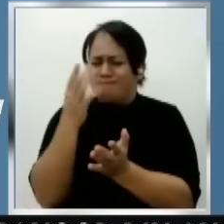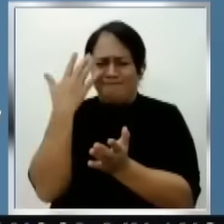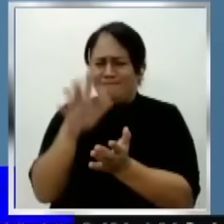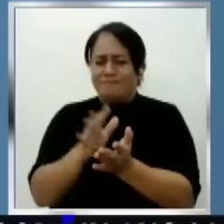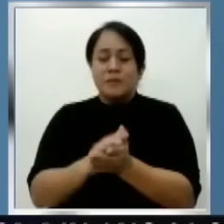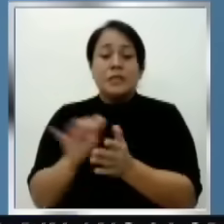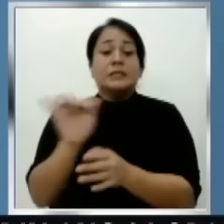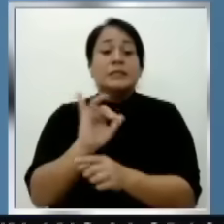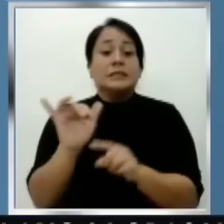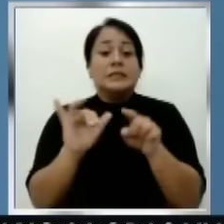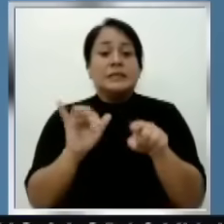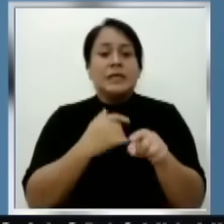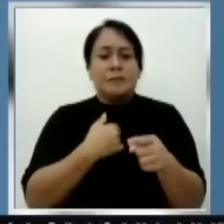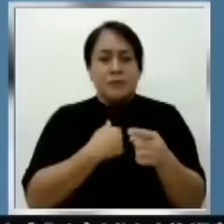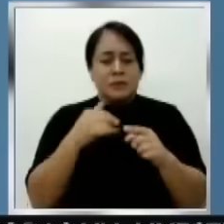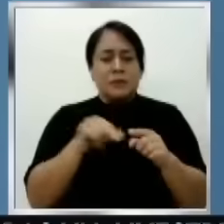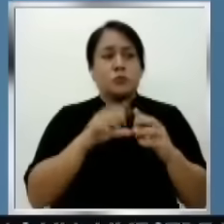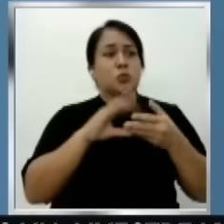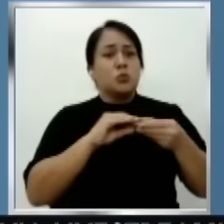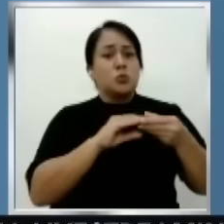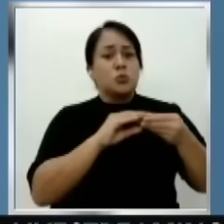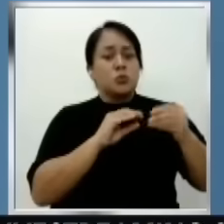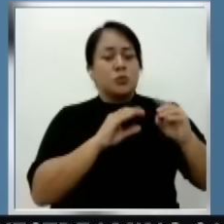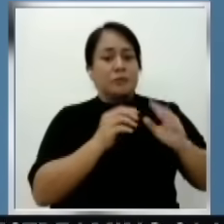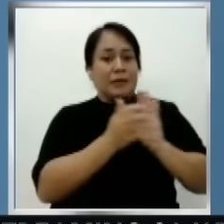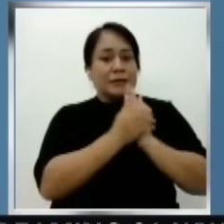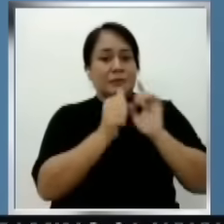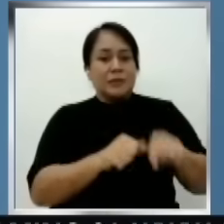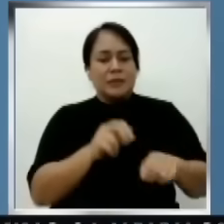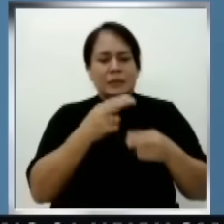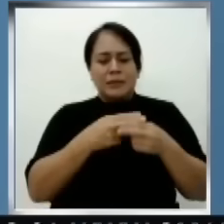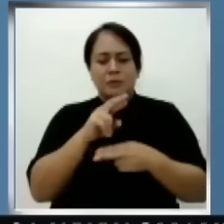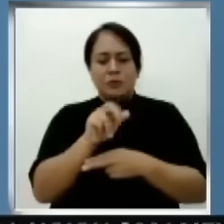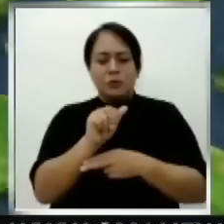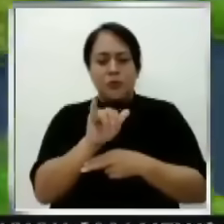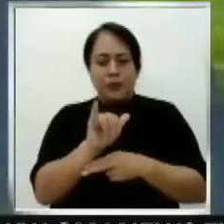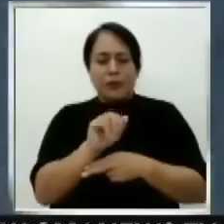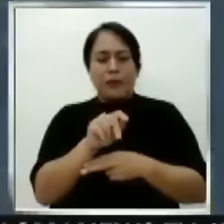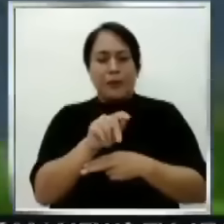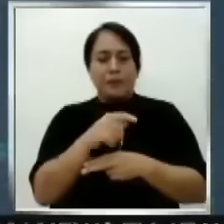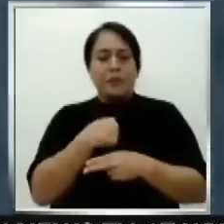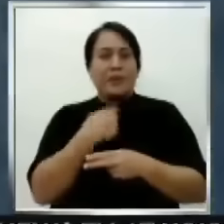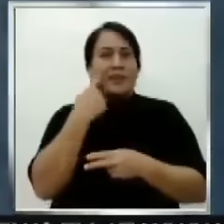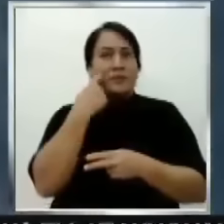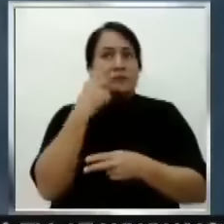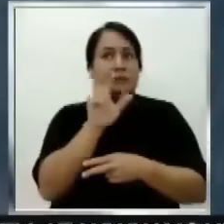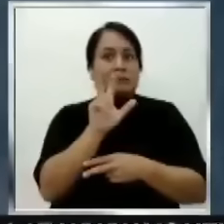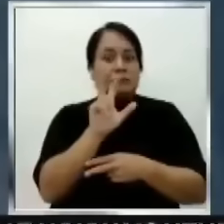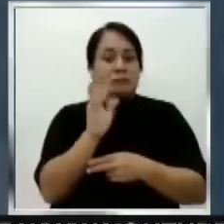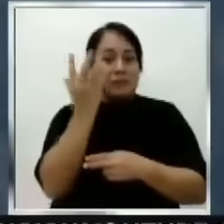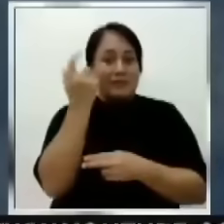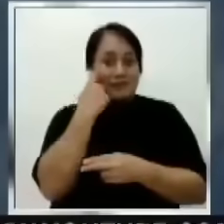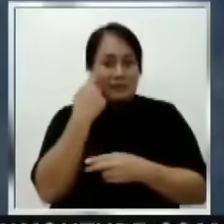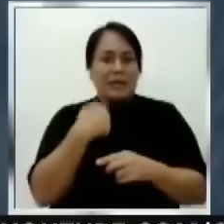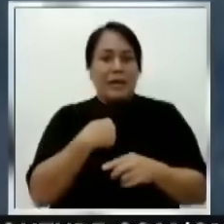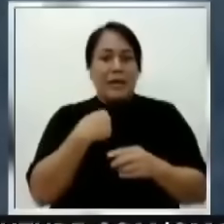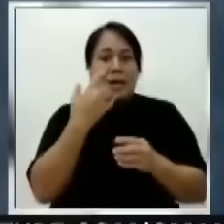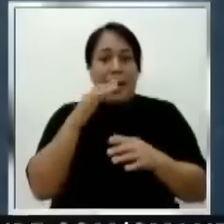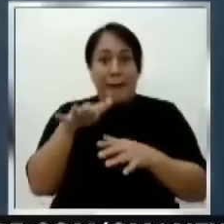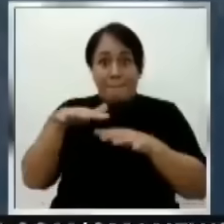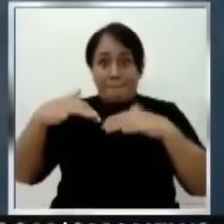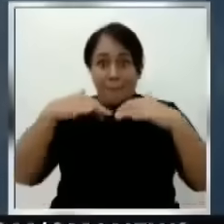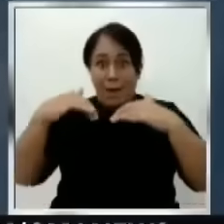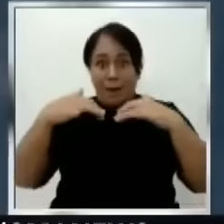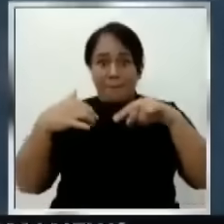ng maritime security expert na si Ray Powell dakong alas 6 ng umaga kanina. Makikita sa mapang ito ang BRP Cabra at